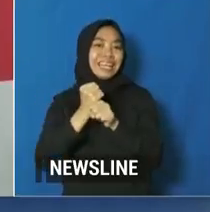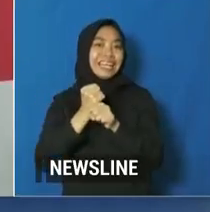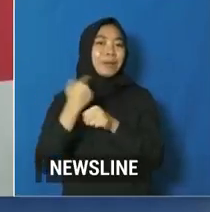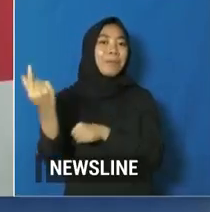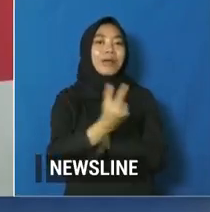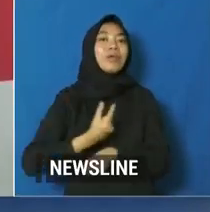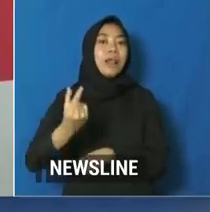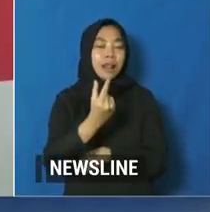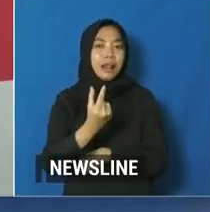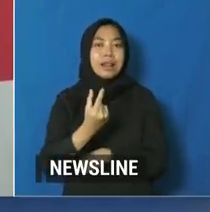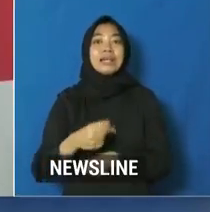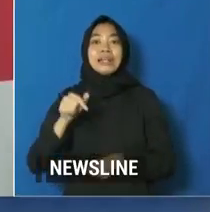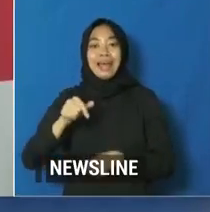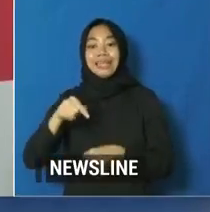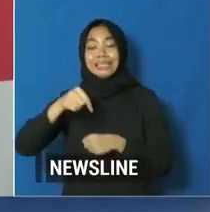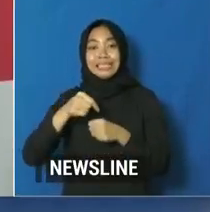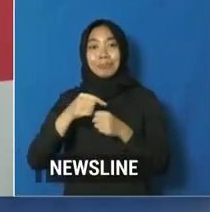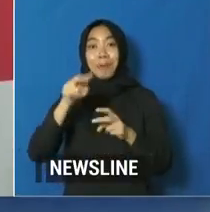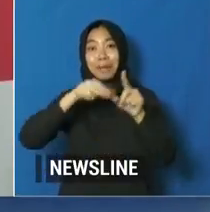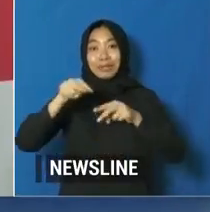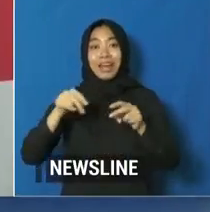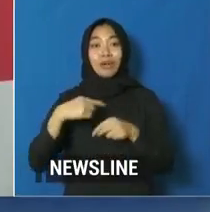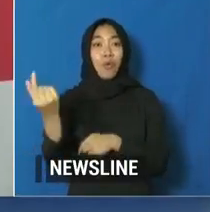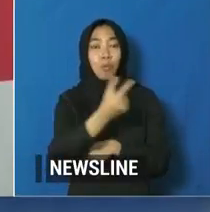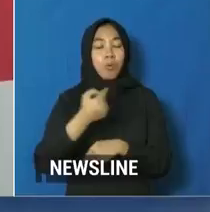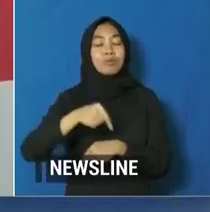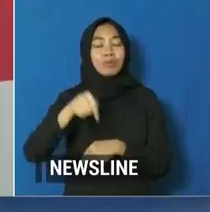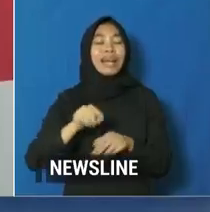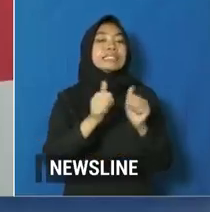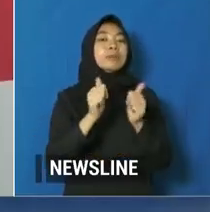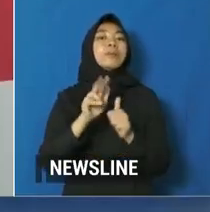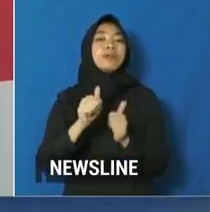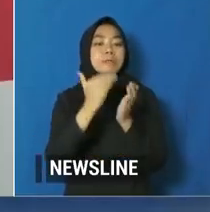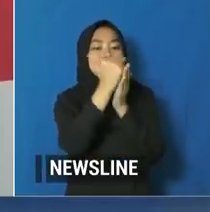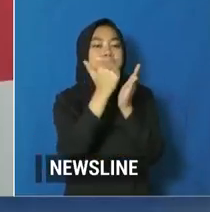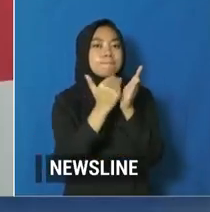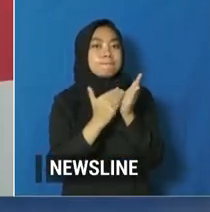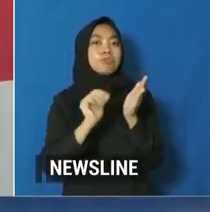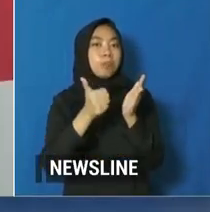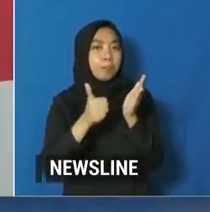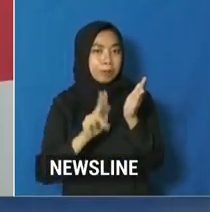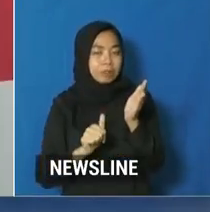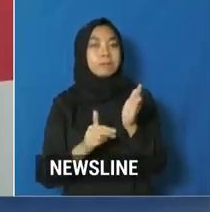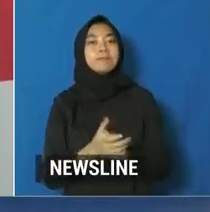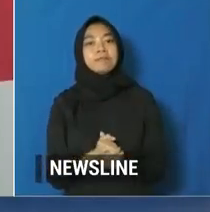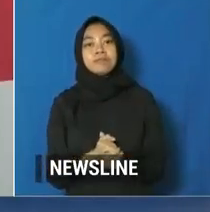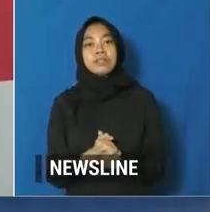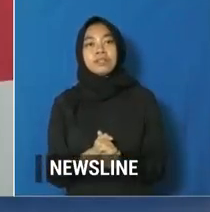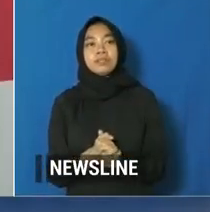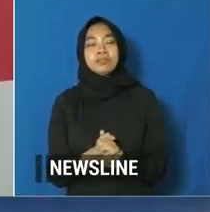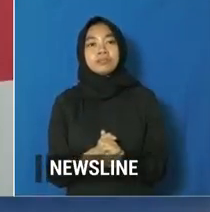COVID-19 yang sekarang sedang kita persiapkan keseluruhan. Metode pemeriksaan virus ini memang ada beberapa